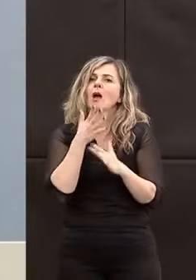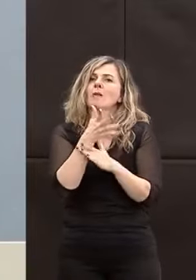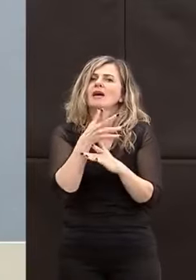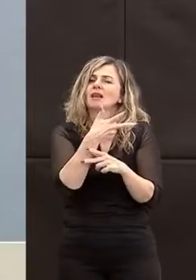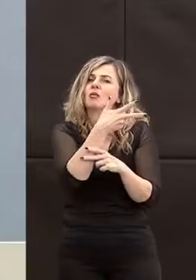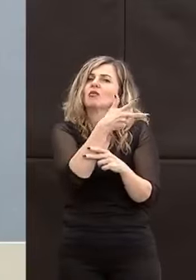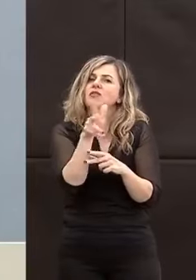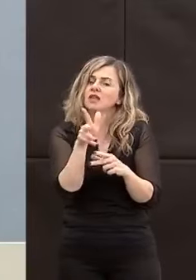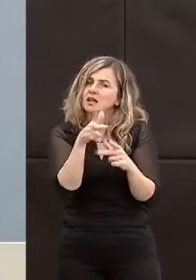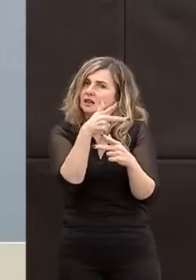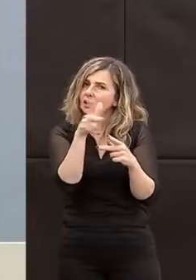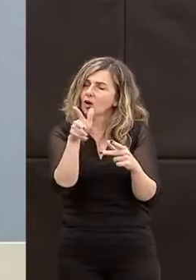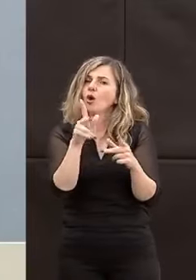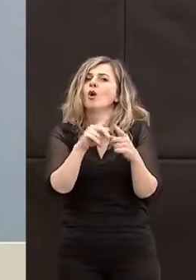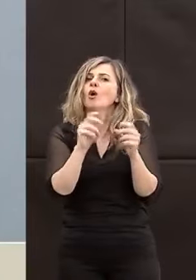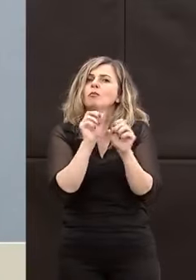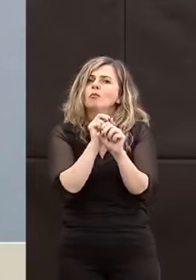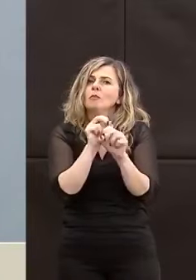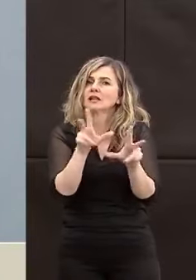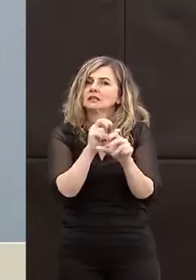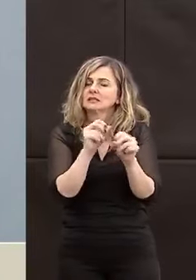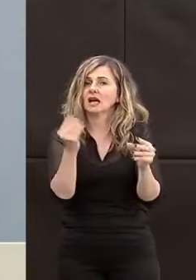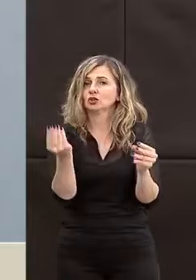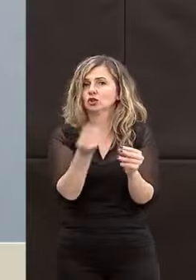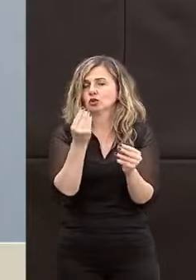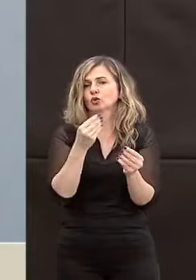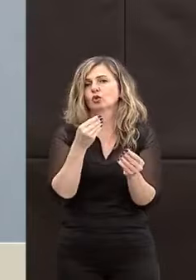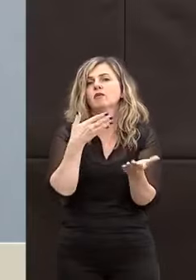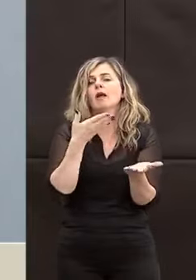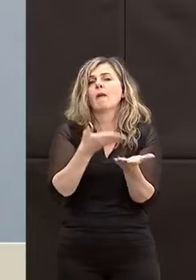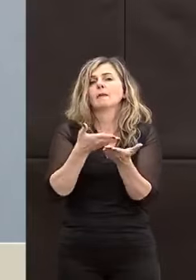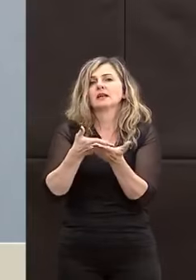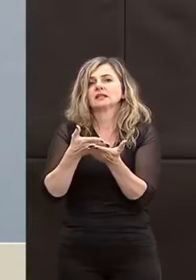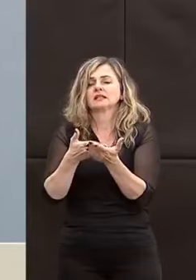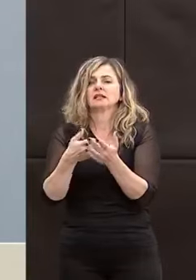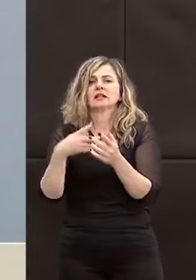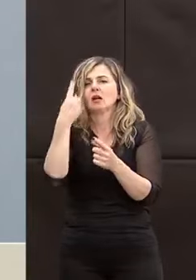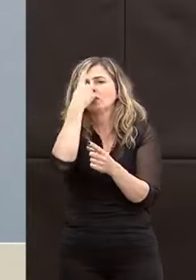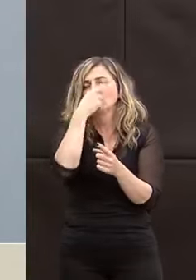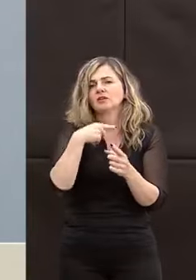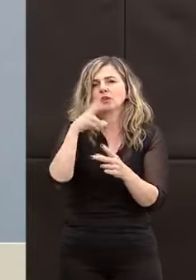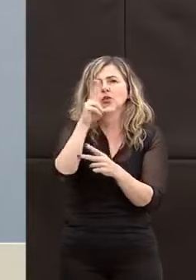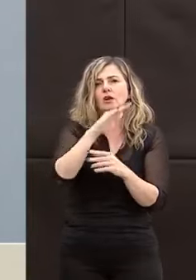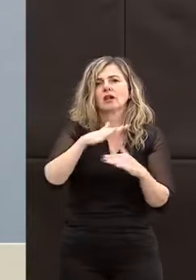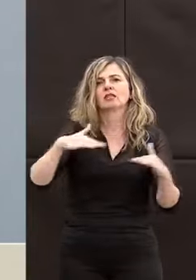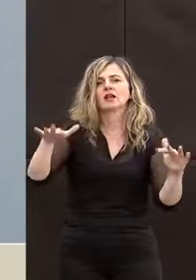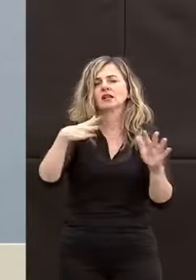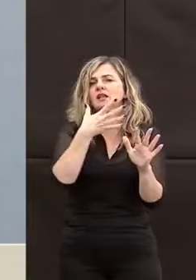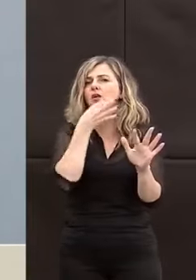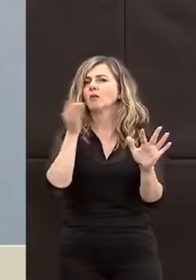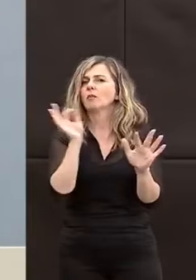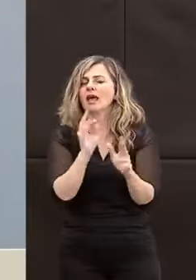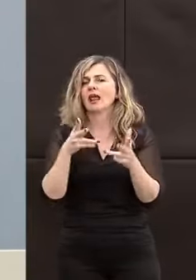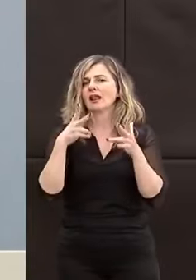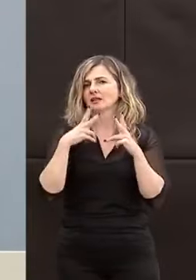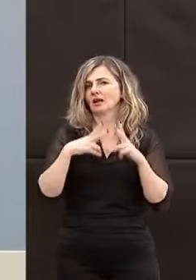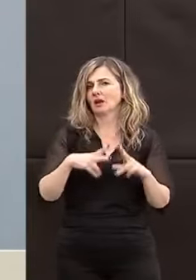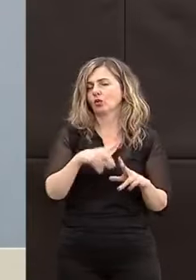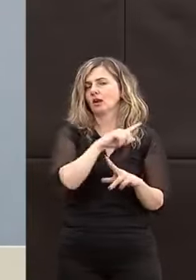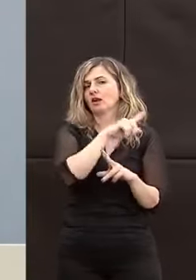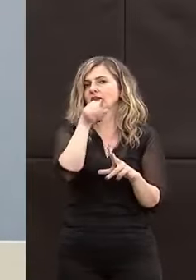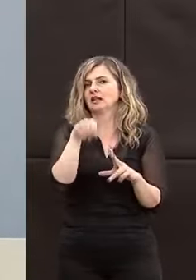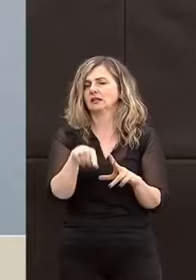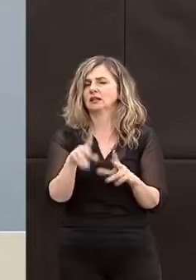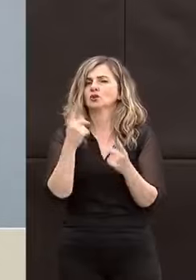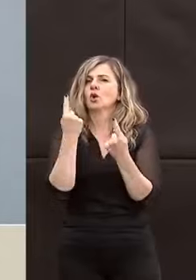in cui presentiamo la figura del nostro trentino nella sua bellezza nella sua tranquillità grazie assessore allora